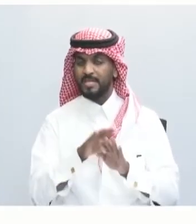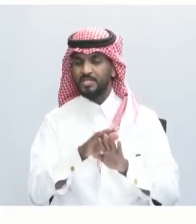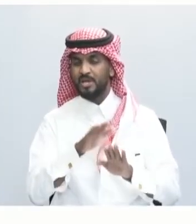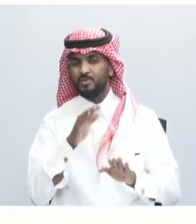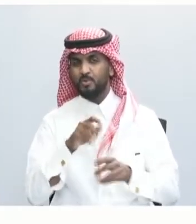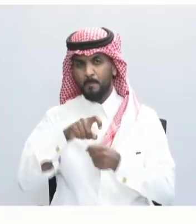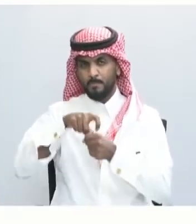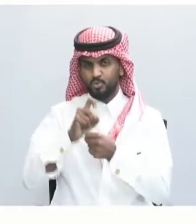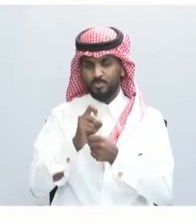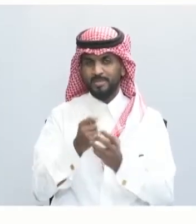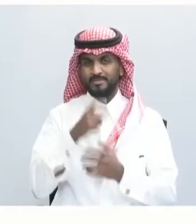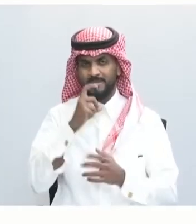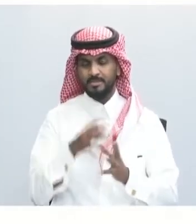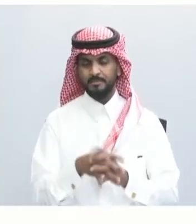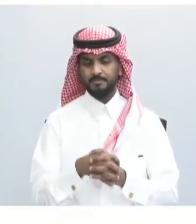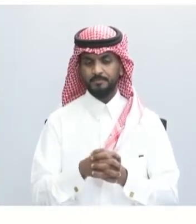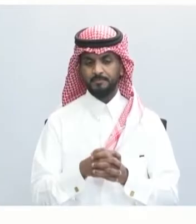المشروبات الغازيه